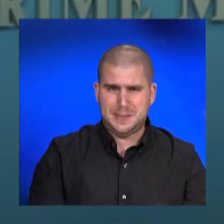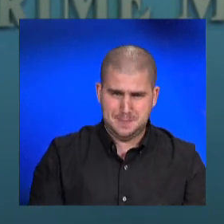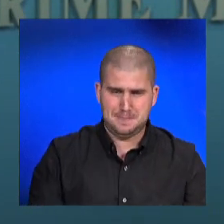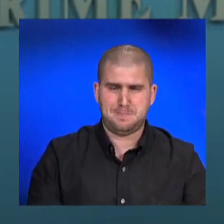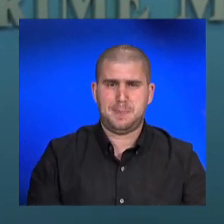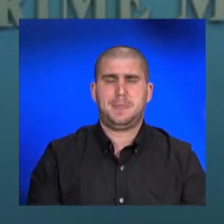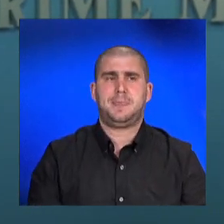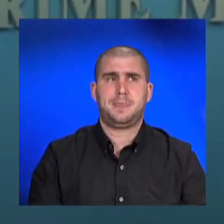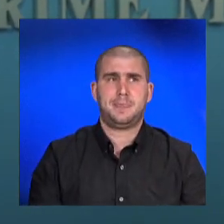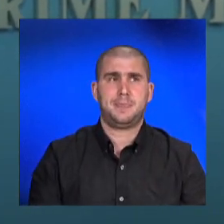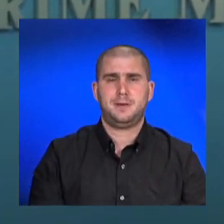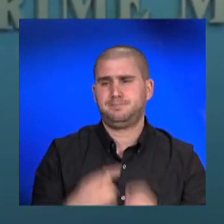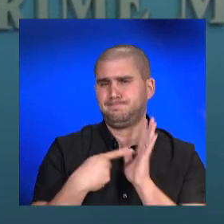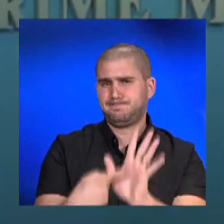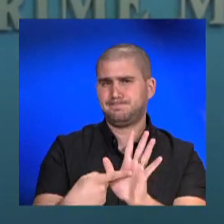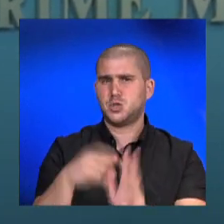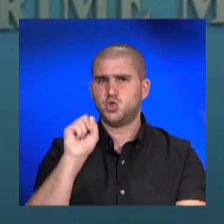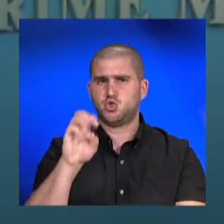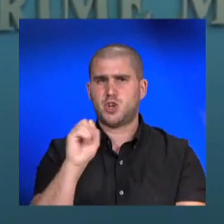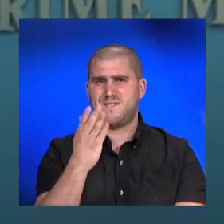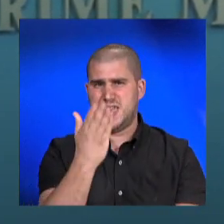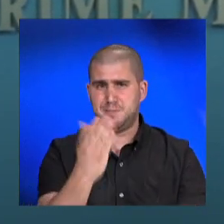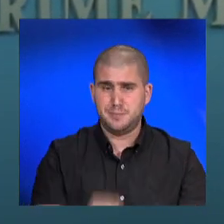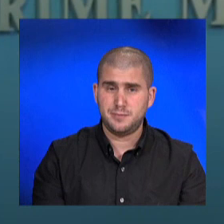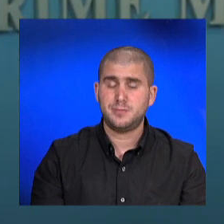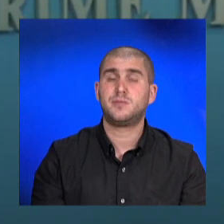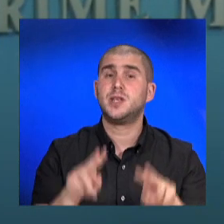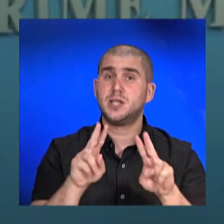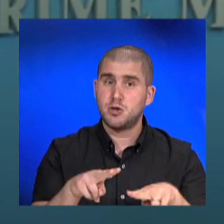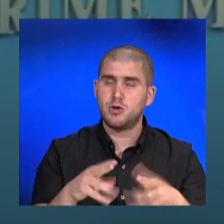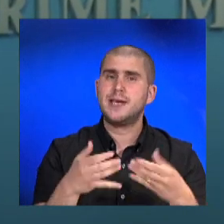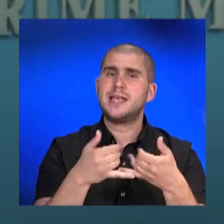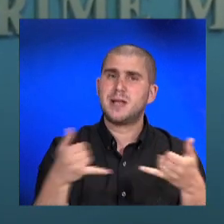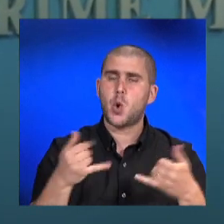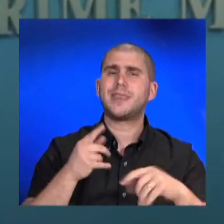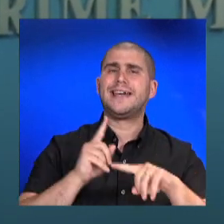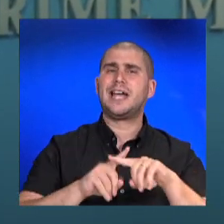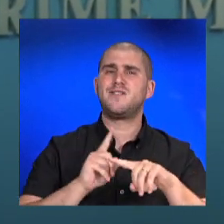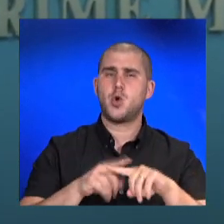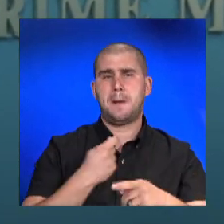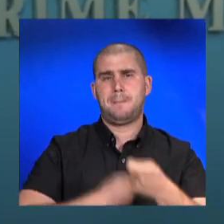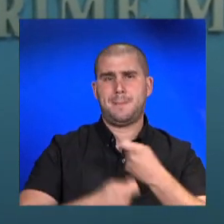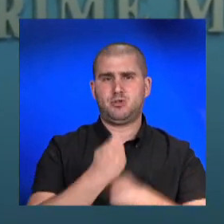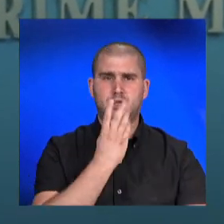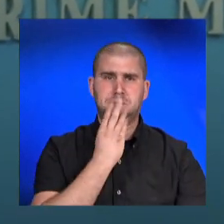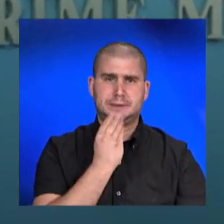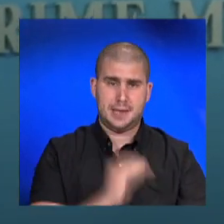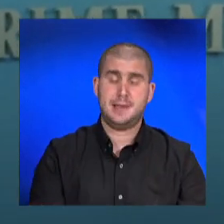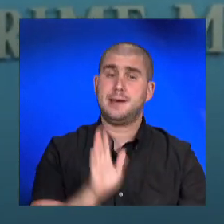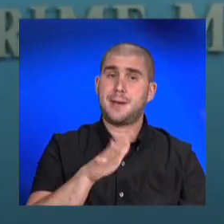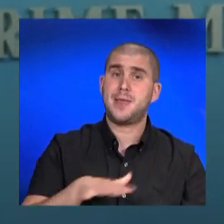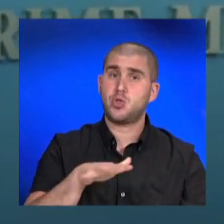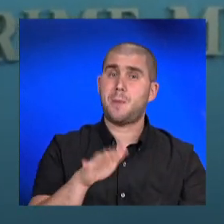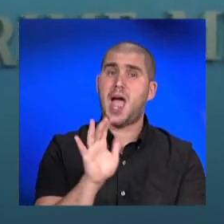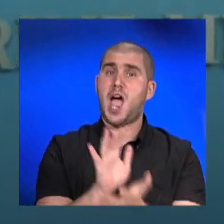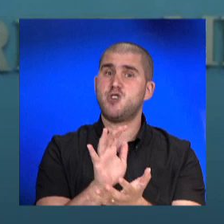בסקירה ובשקפים, יש התפתחויות חיוביות במשק, גם בתחום האשראי וגם